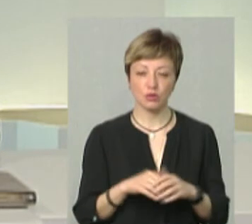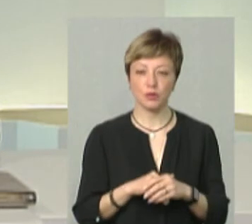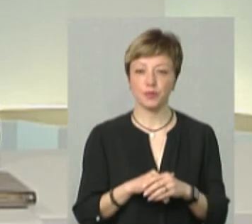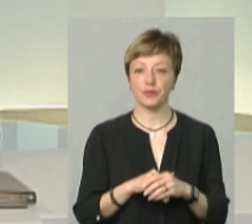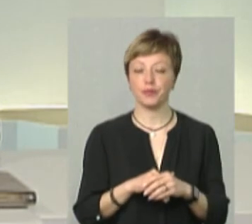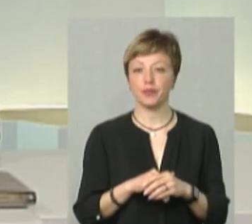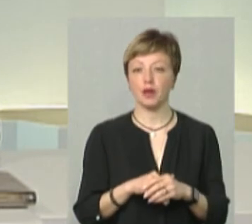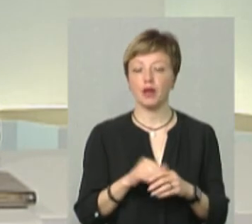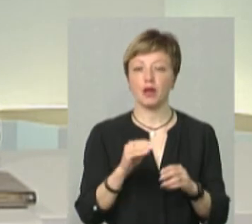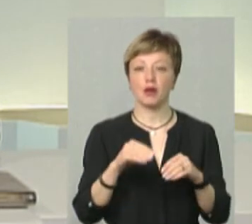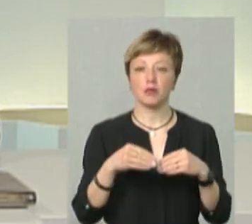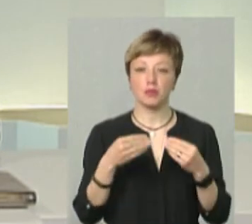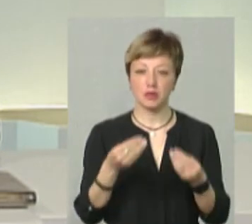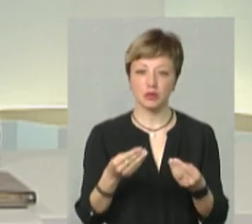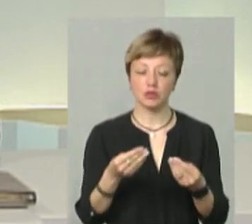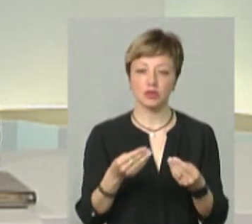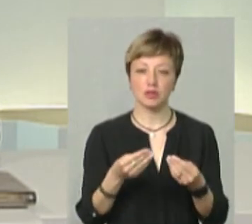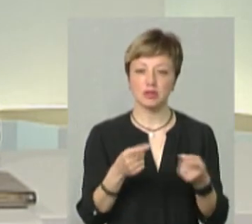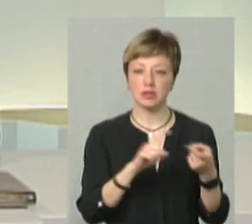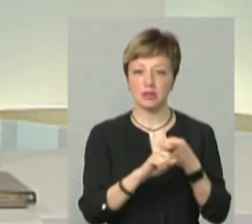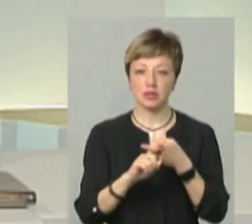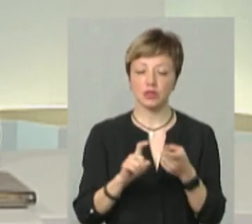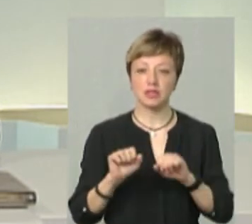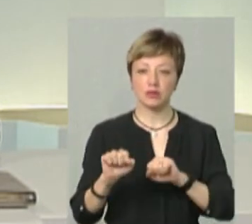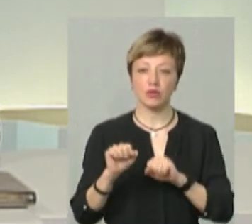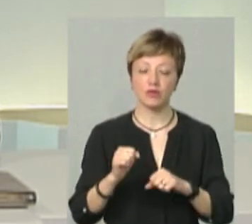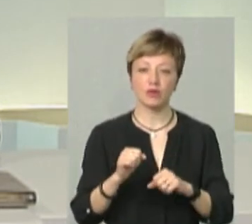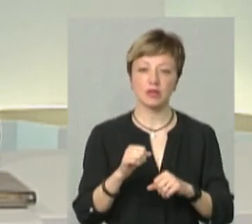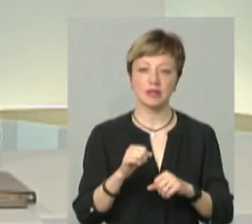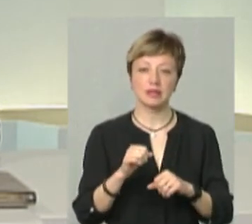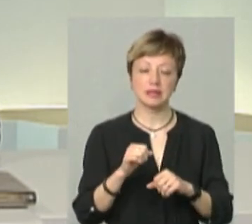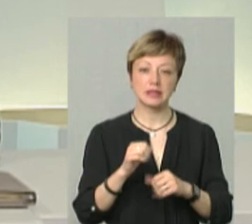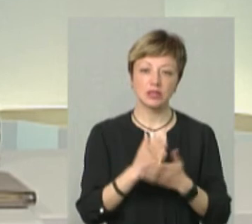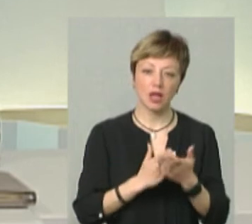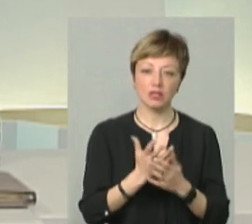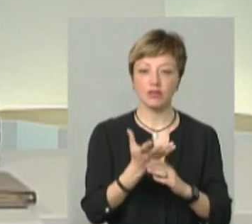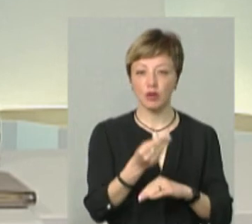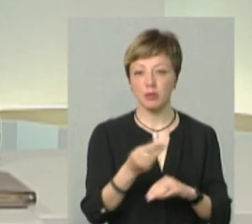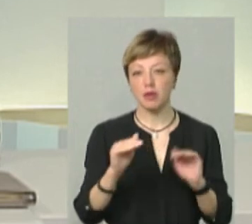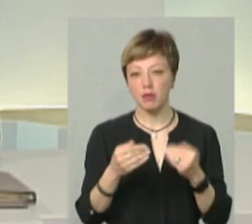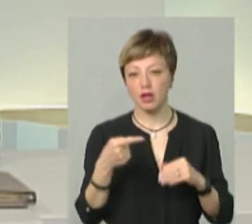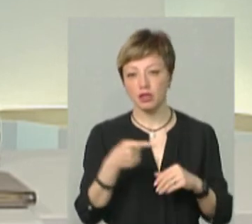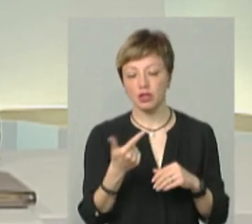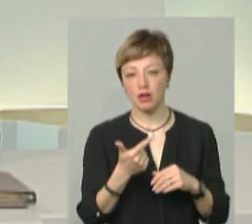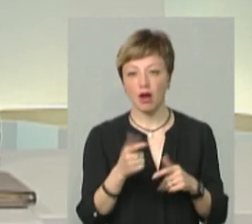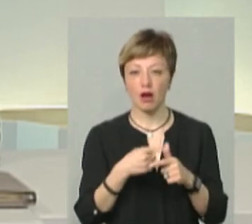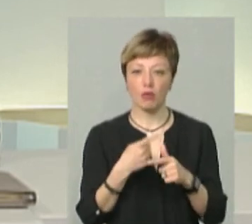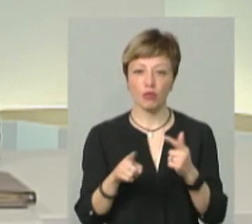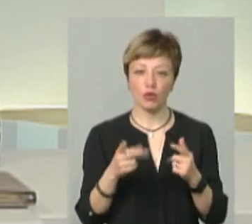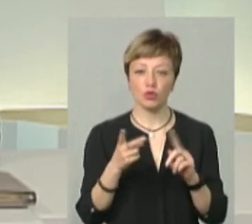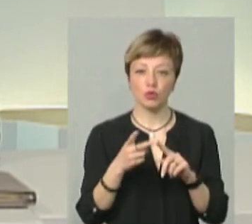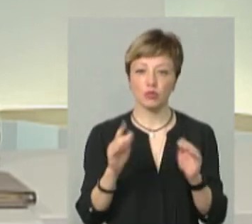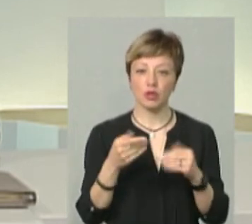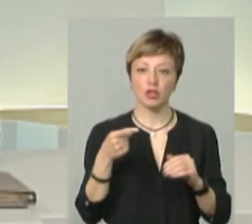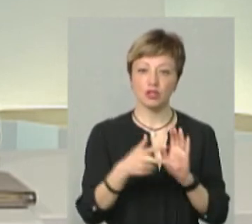і звільнена. І призначається в залежності від страхового її стажу вже й виплата. Або мінімальна 1000 гривень, або другий мінімум, як нас